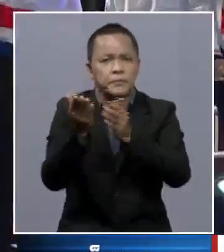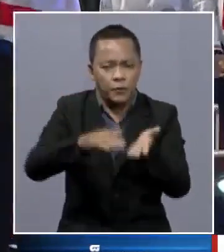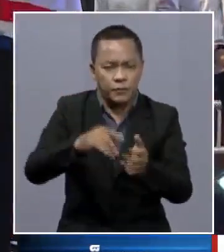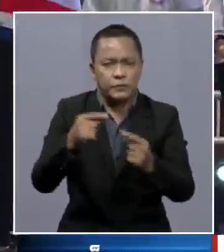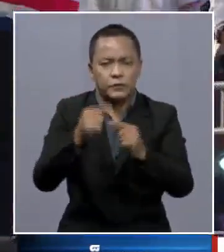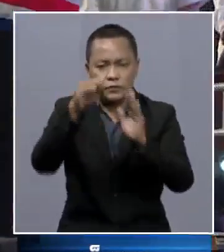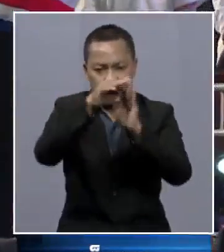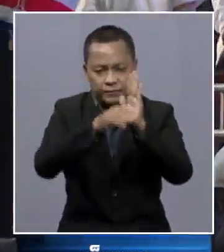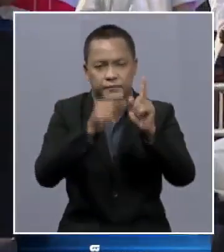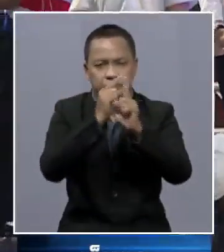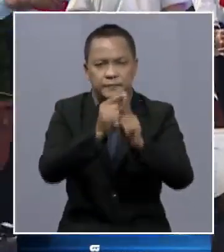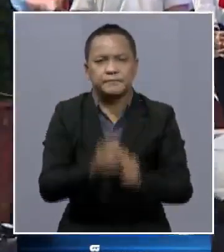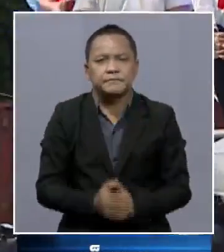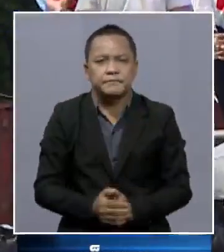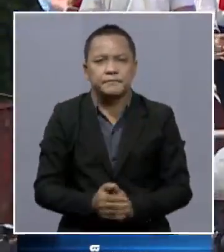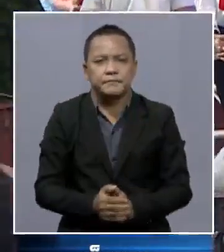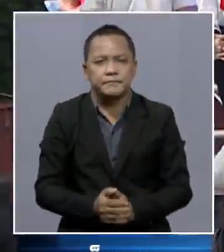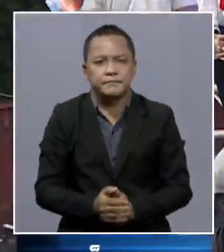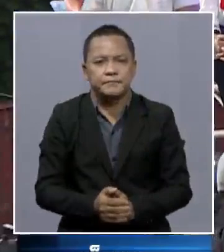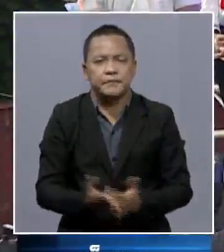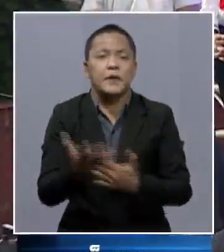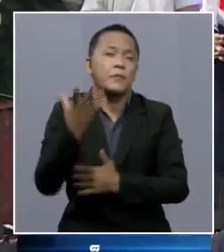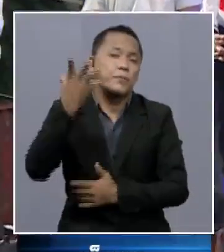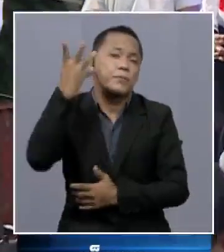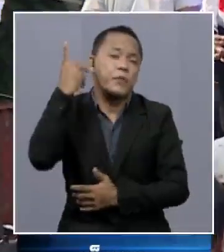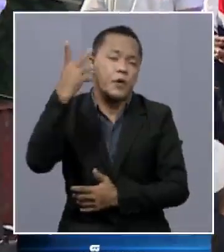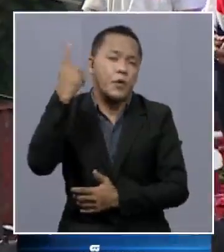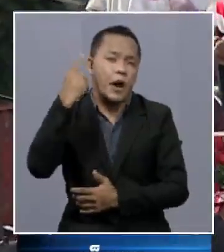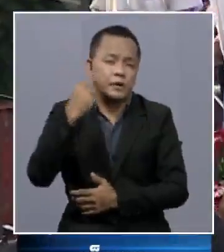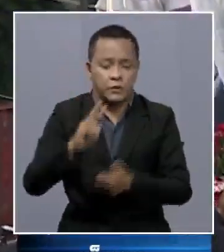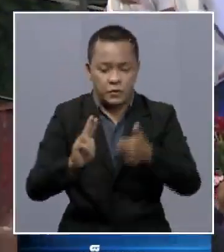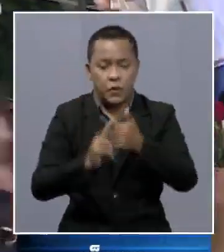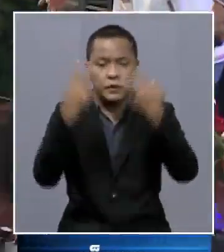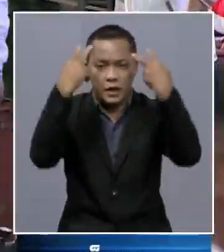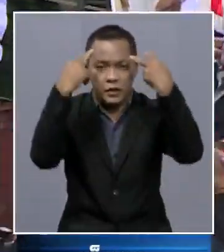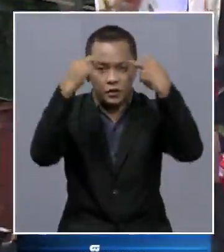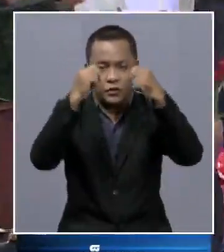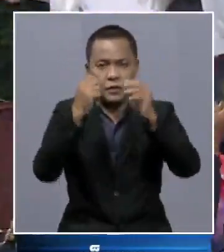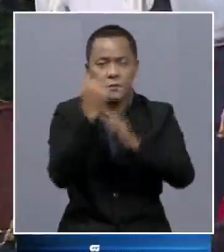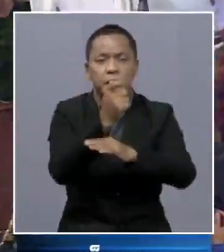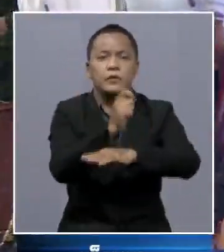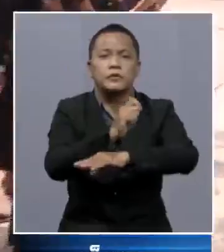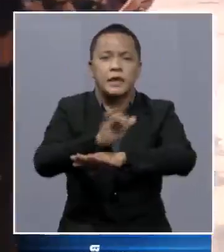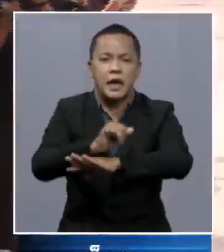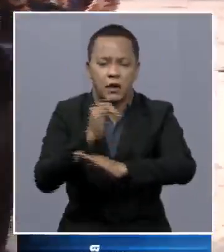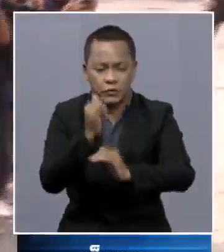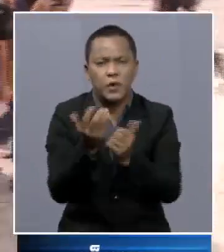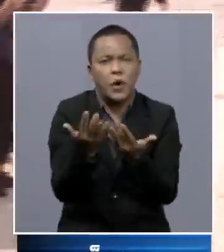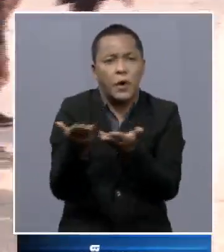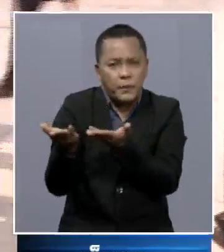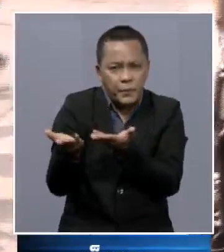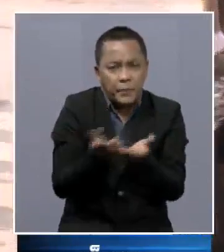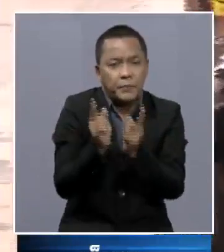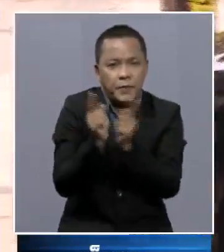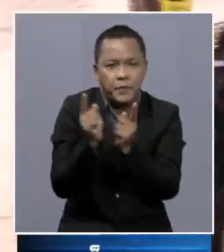ี้เป็นกำหนดการนะครัขนดเดยวกันที่เมื่วานนี้ ผลเอกประวิยไปพระนาคอนเสยอายุทยาโอ้คลไปรอต้อนรับ